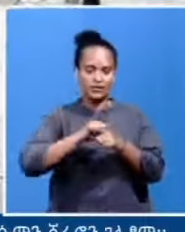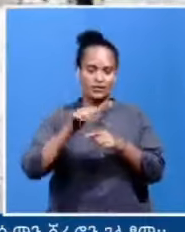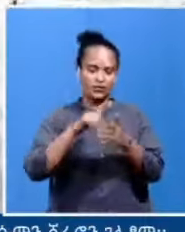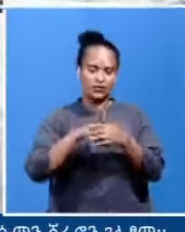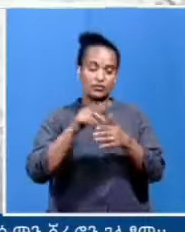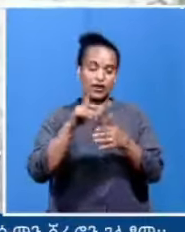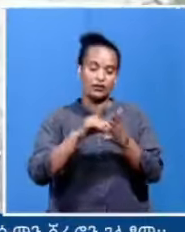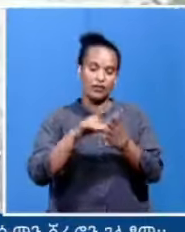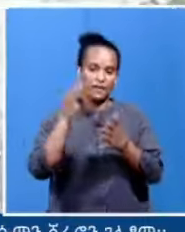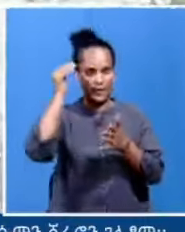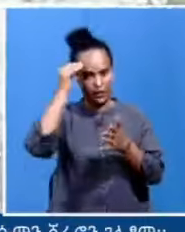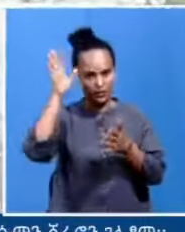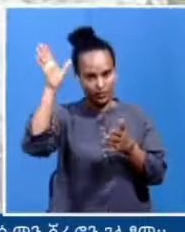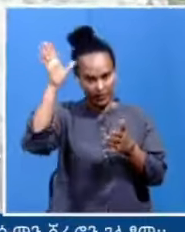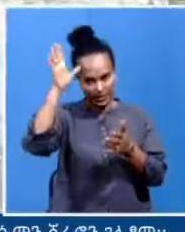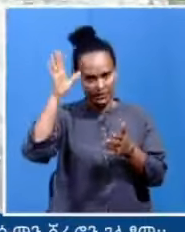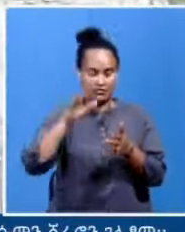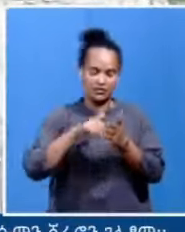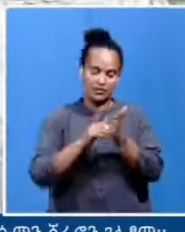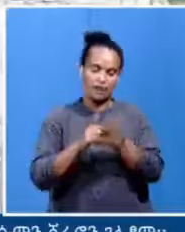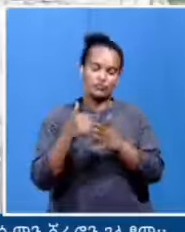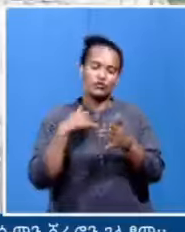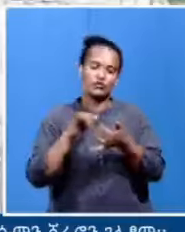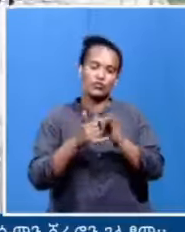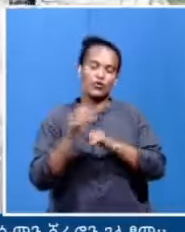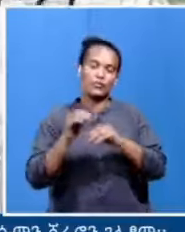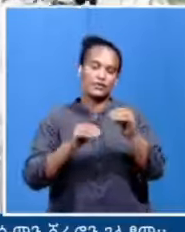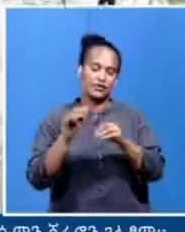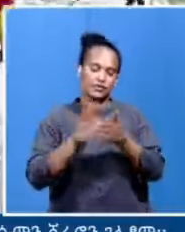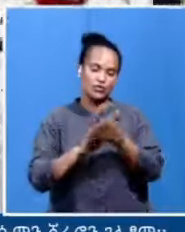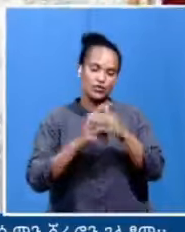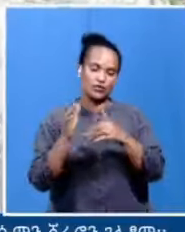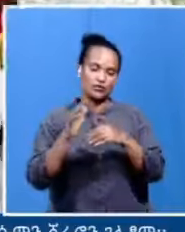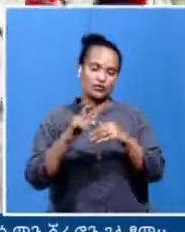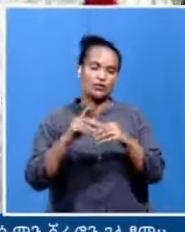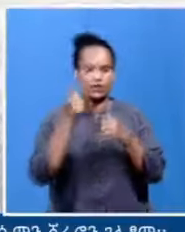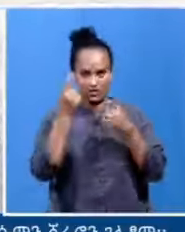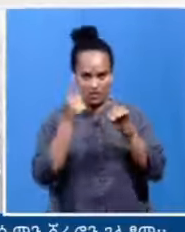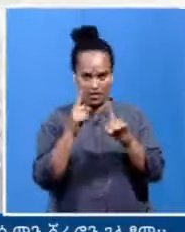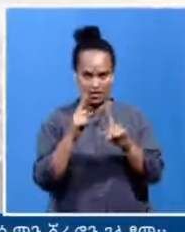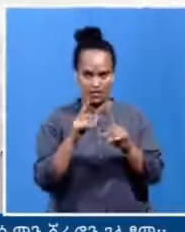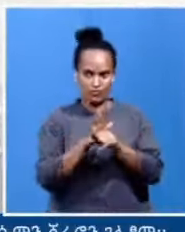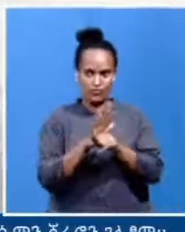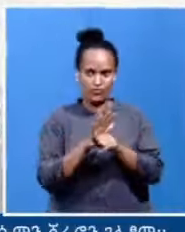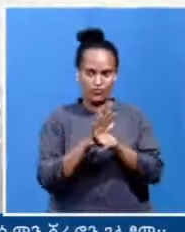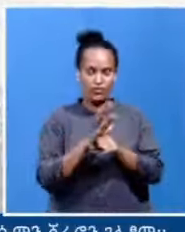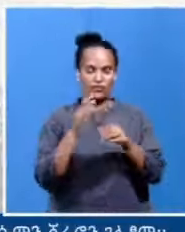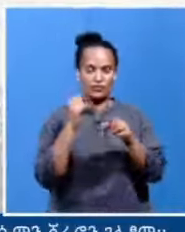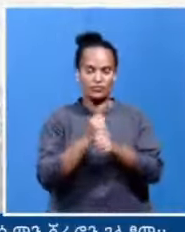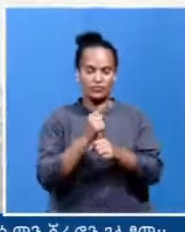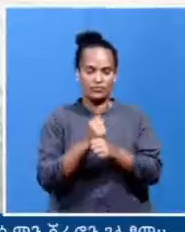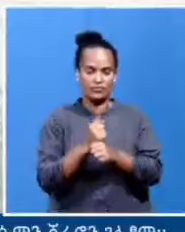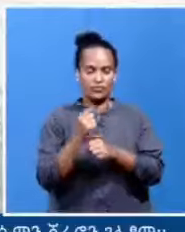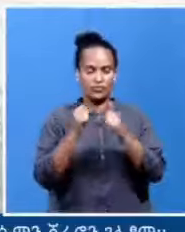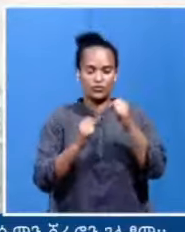ኢድ እታ ከተማ መብራህቱ ገብረ ግርግስን ተዳኺሙ ዘሎ ስፖርታዊ ምንቅስቃስ ኩዕሶ ኢድ ትግራይ ንክነቓቓሕ ምስ ዝምውሉ ኣካላት ብምትሕባር